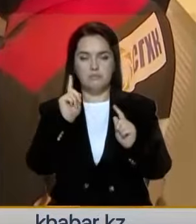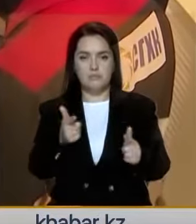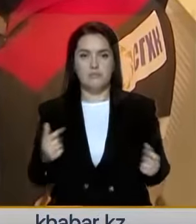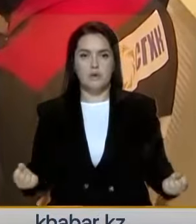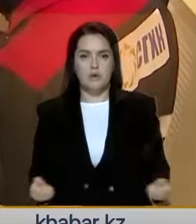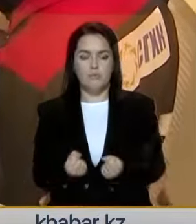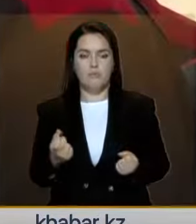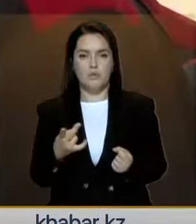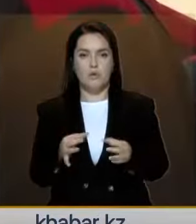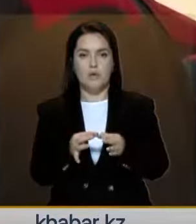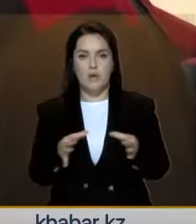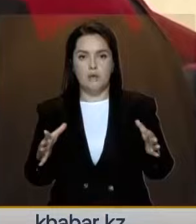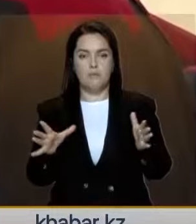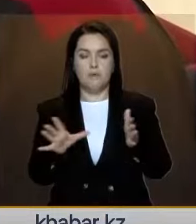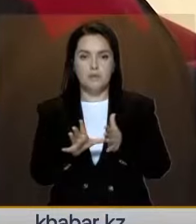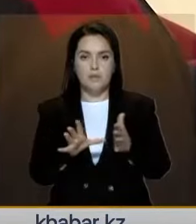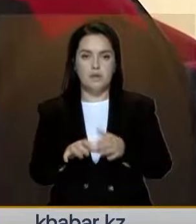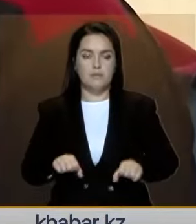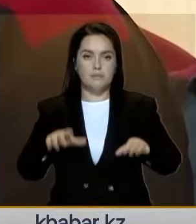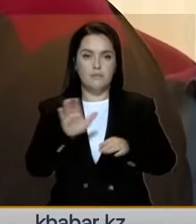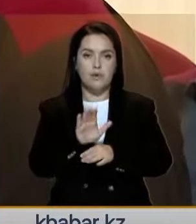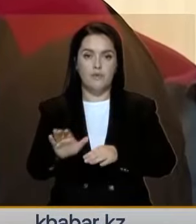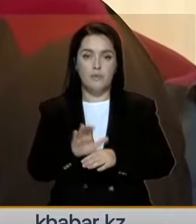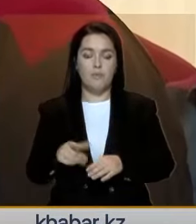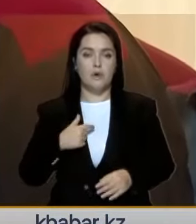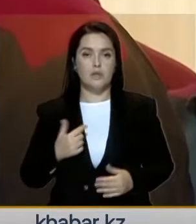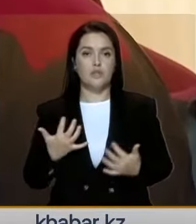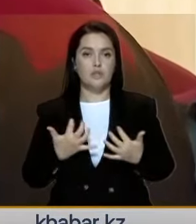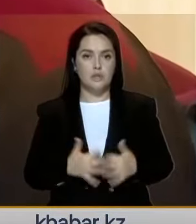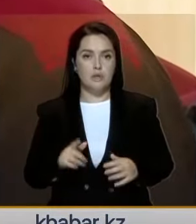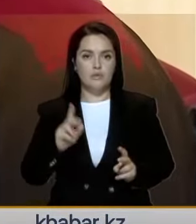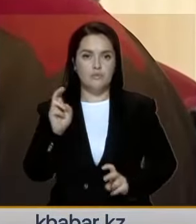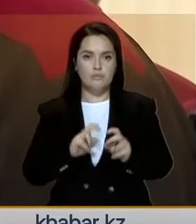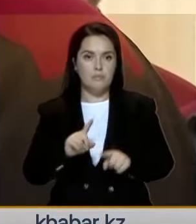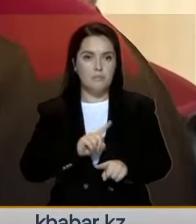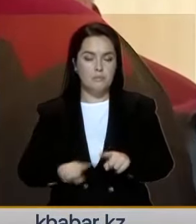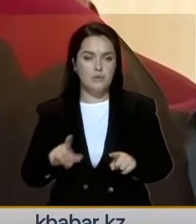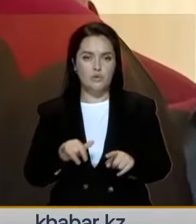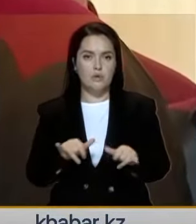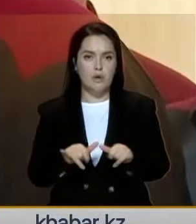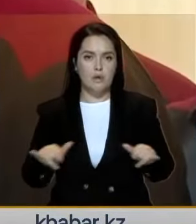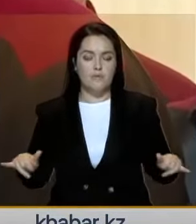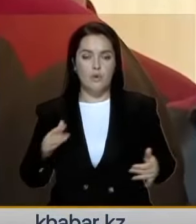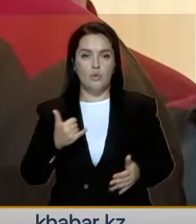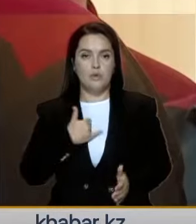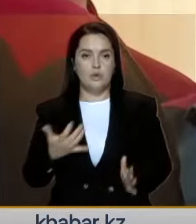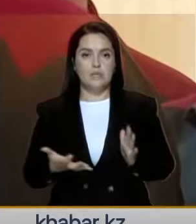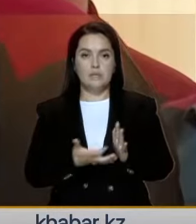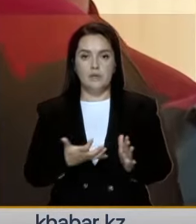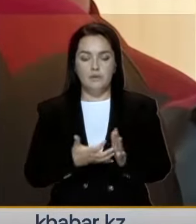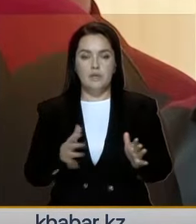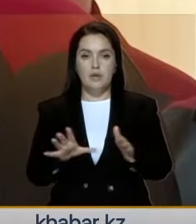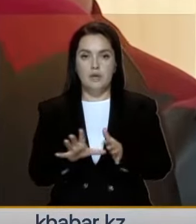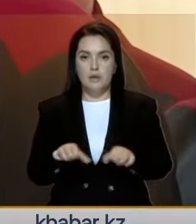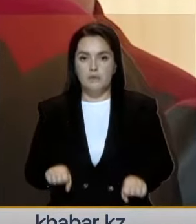развитию атомной энергетики. Учитывая, что промышленный сектор сейчас стремительно развивается и у нас существует некий дефицит в